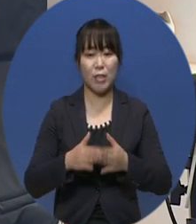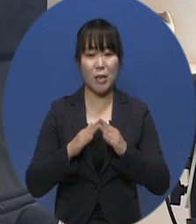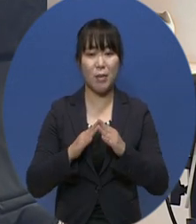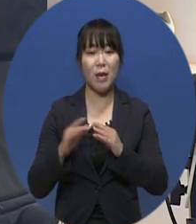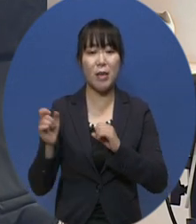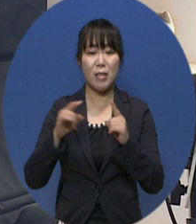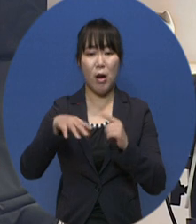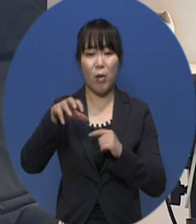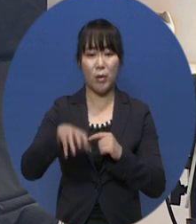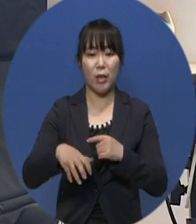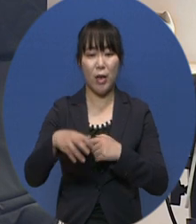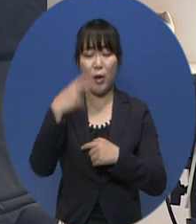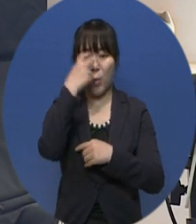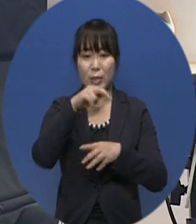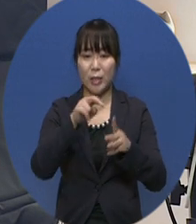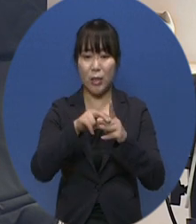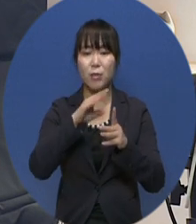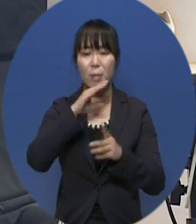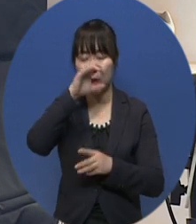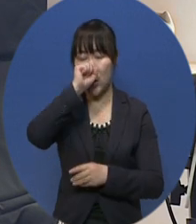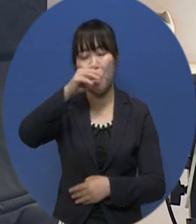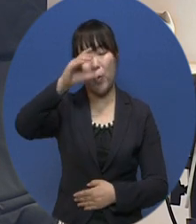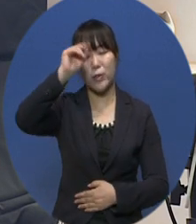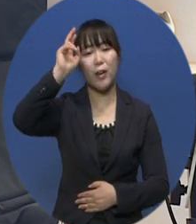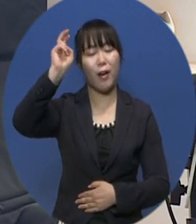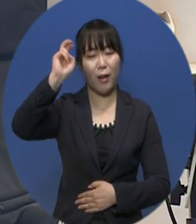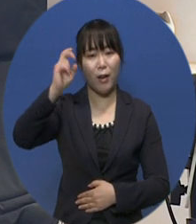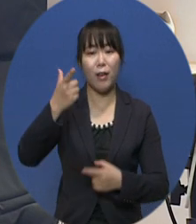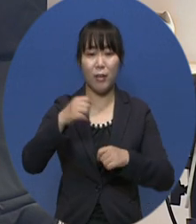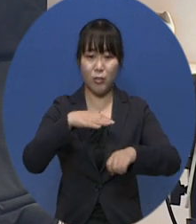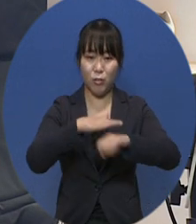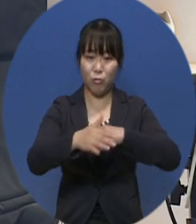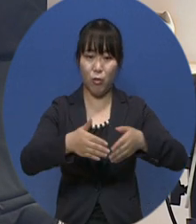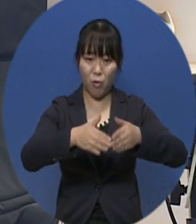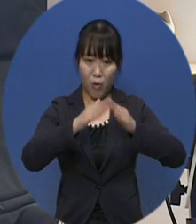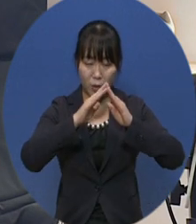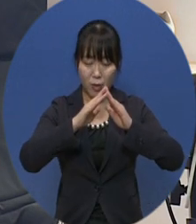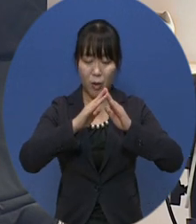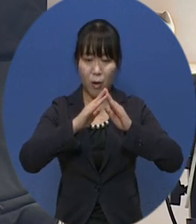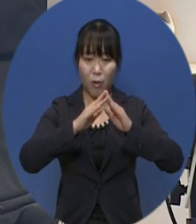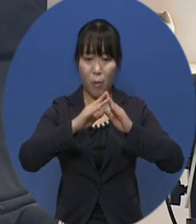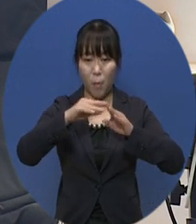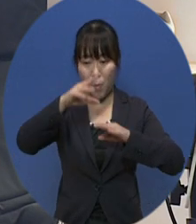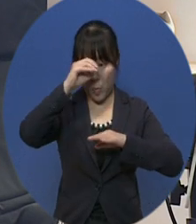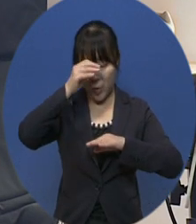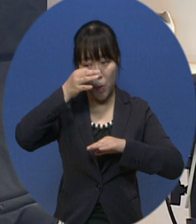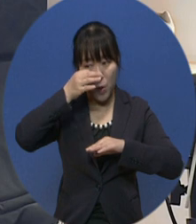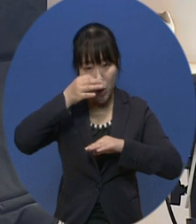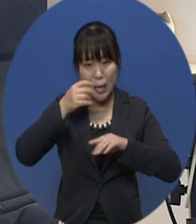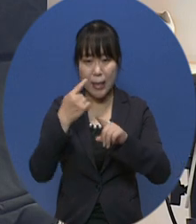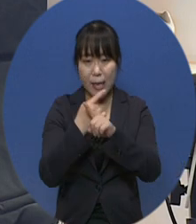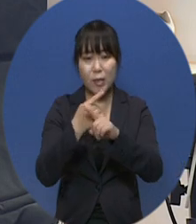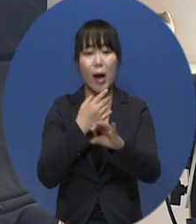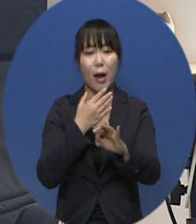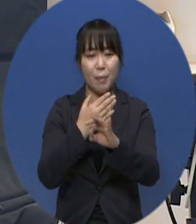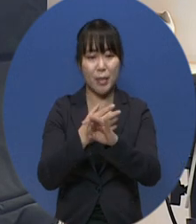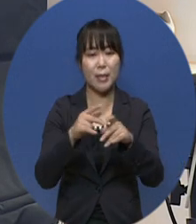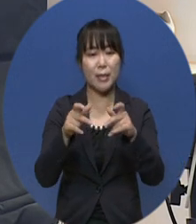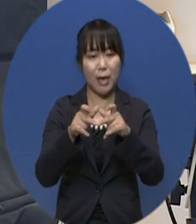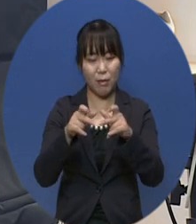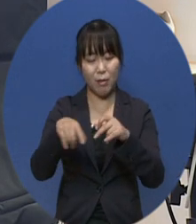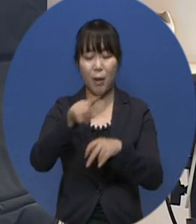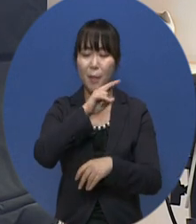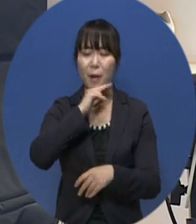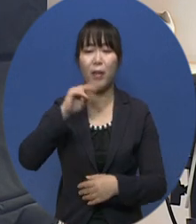국립재활원의 검진센터는 좋은 모델이 되겠죠. 아, 요런 식으로 그렇겠네요. 건축을 해서 네. 모델을 하고 시설을 개선하면 네.